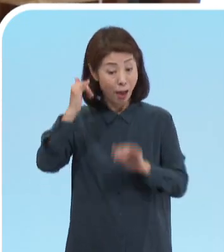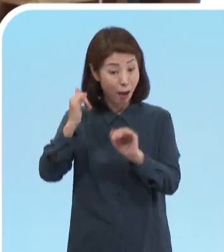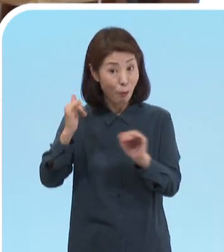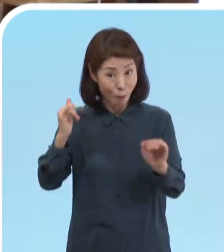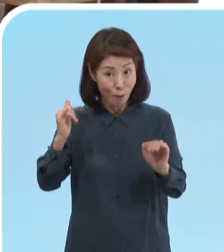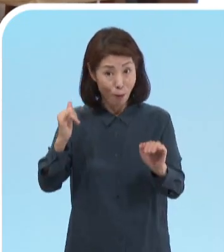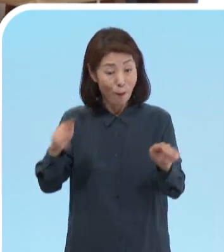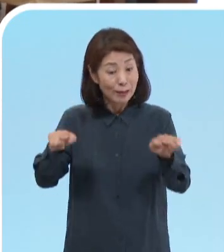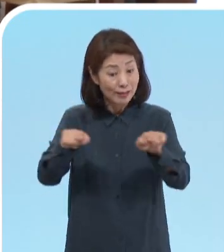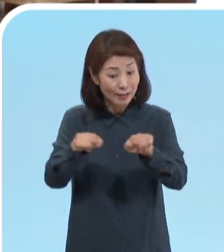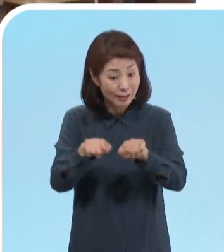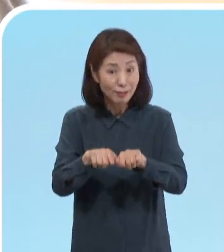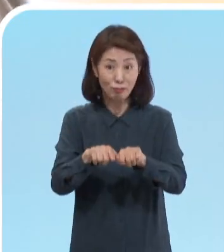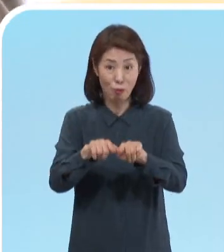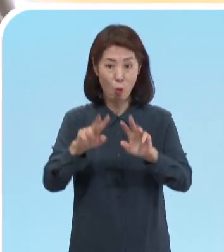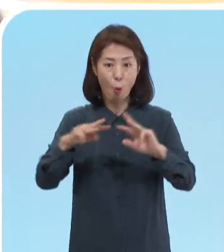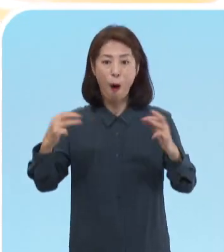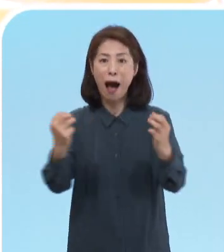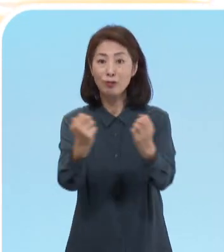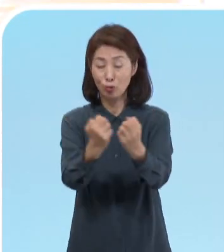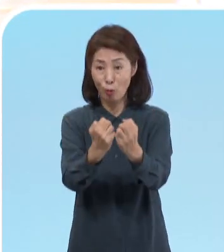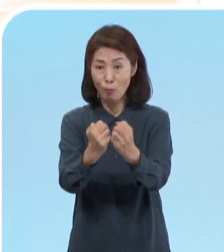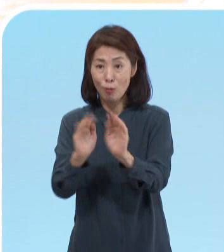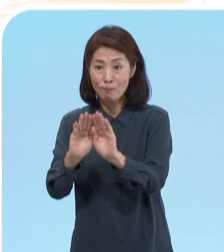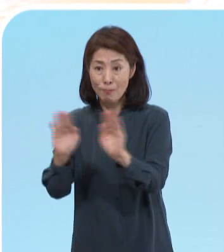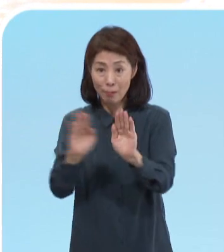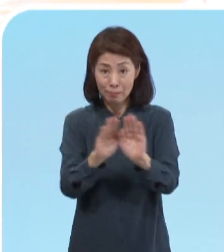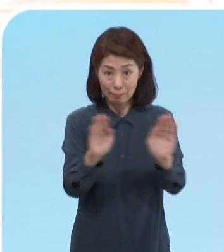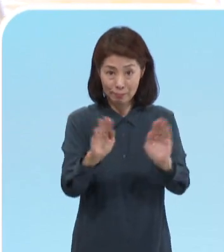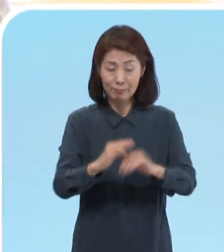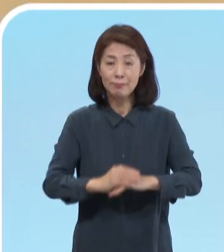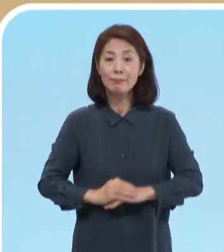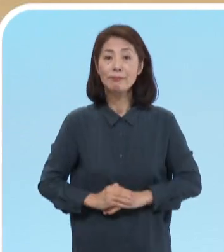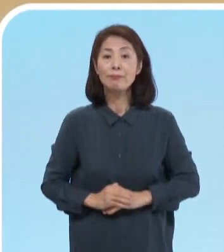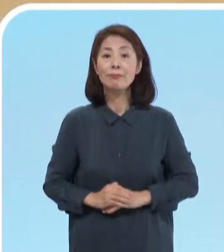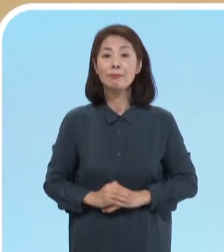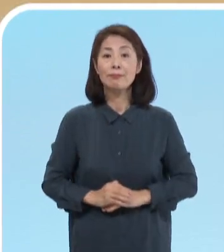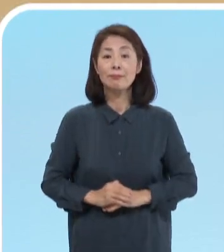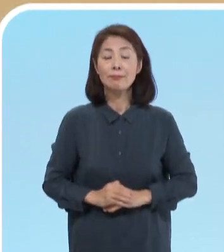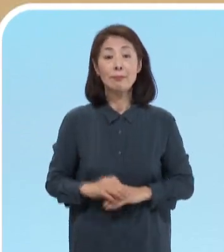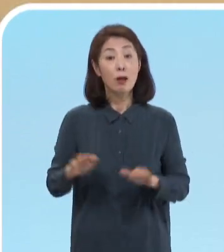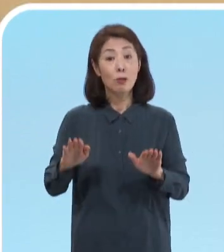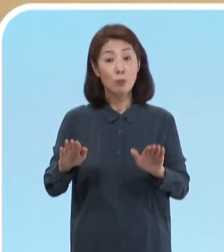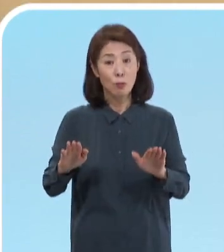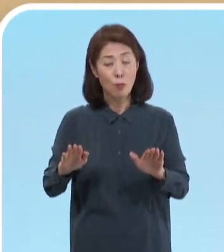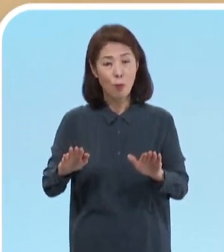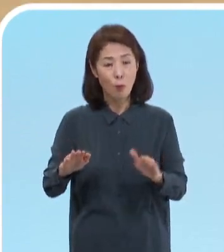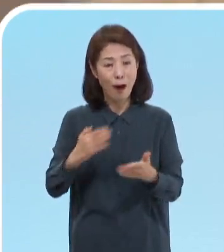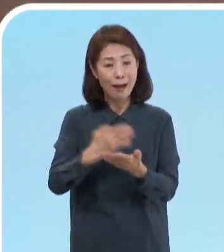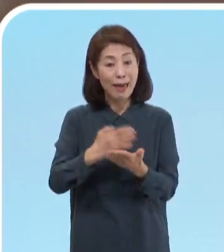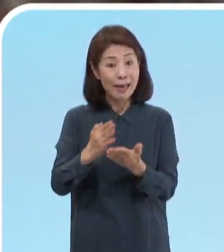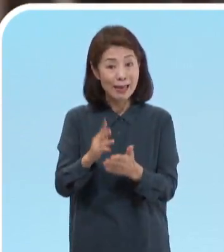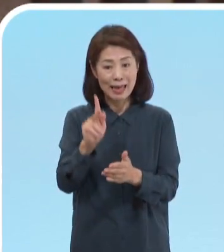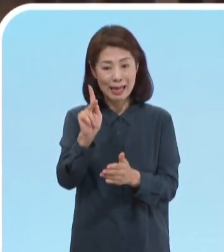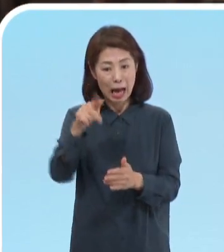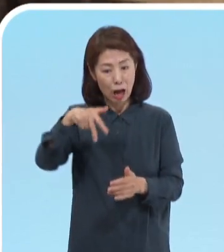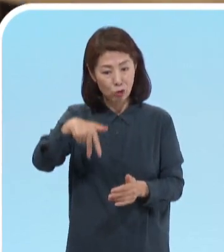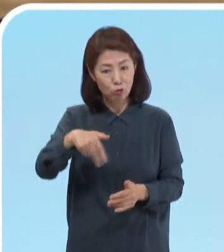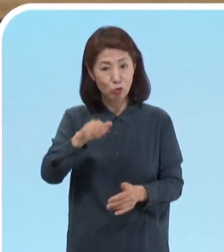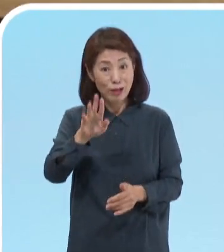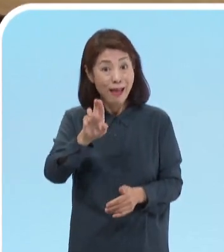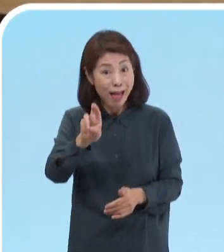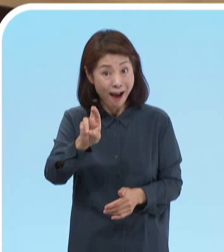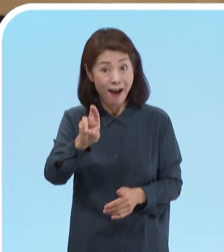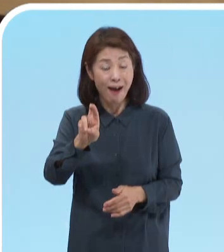親子で参加できるワークショップを定期的に開催しています。今回はカステラ作り。